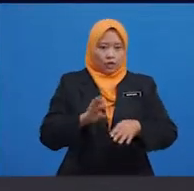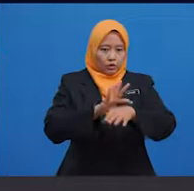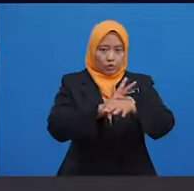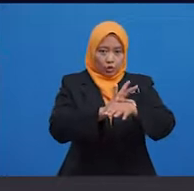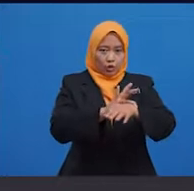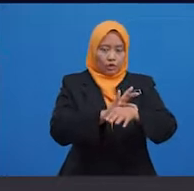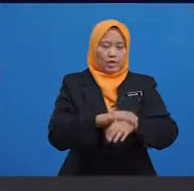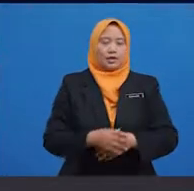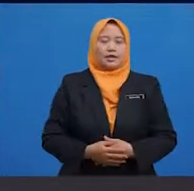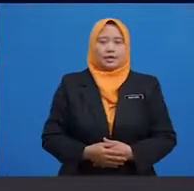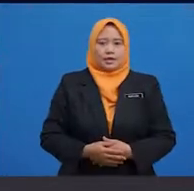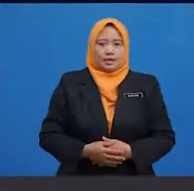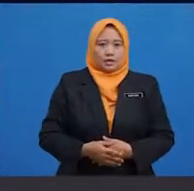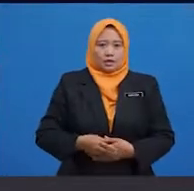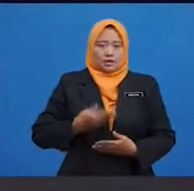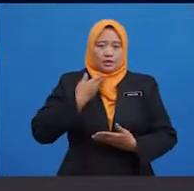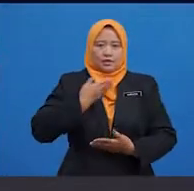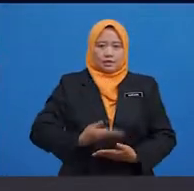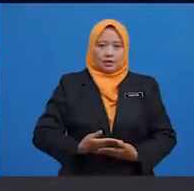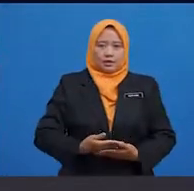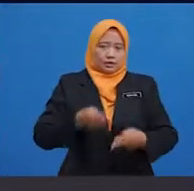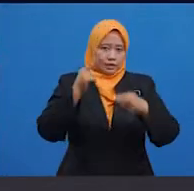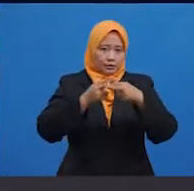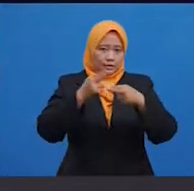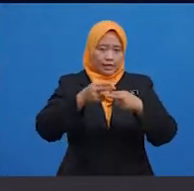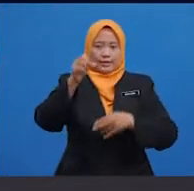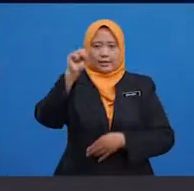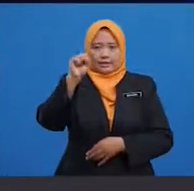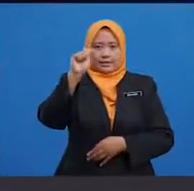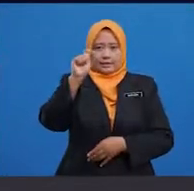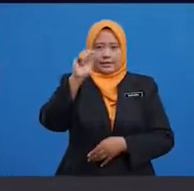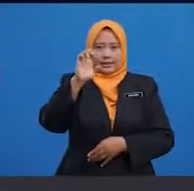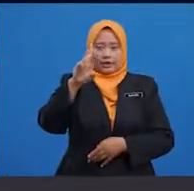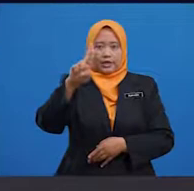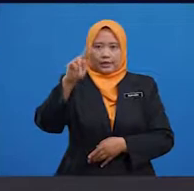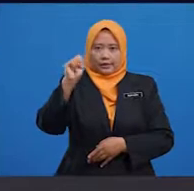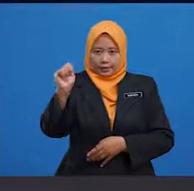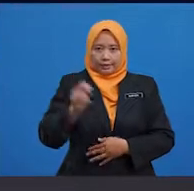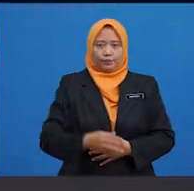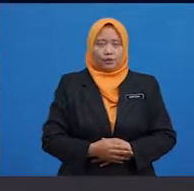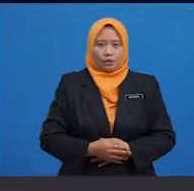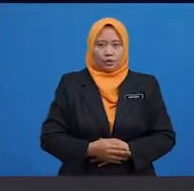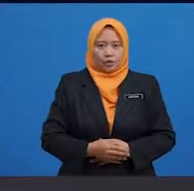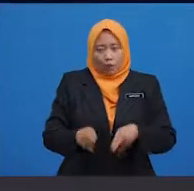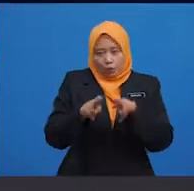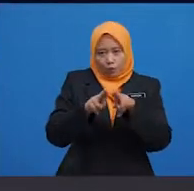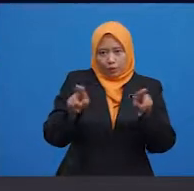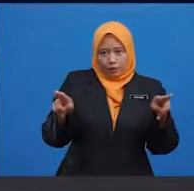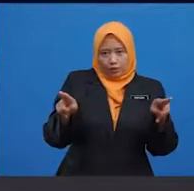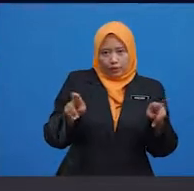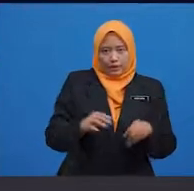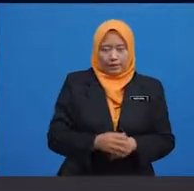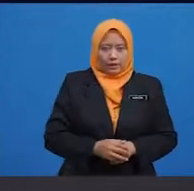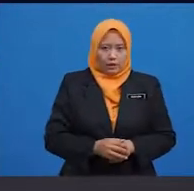Ukuran jantung setiap orang berbeza-beza. Tapi, secara umumnya, ukurannya lebih kurang